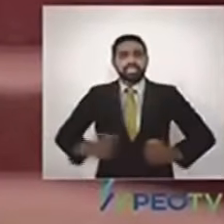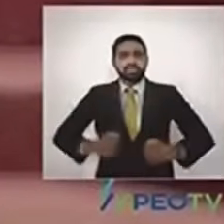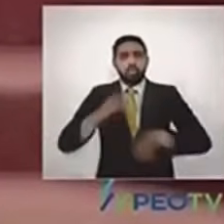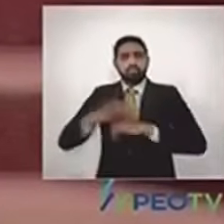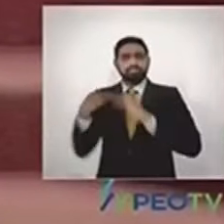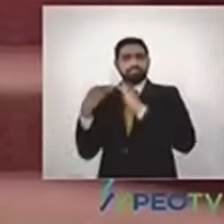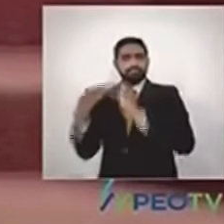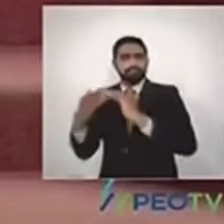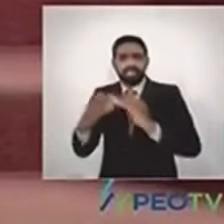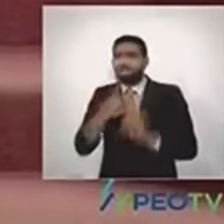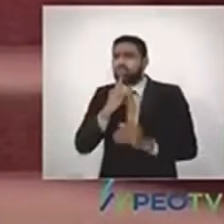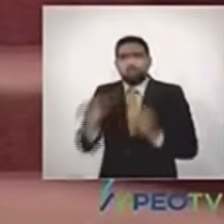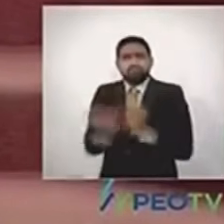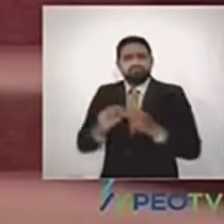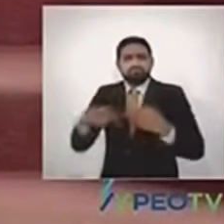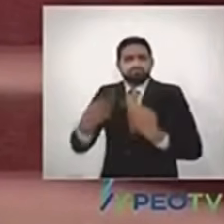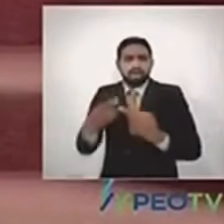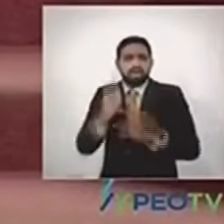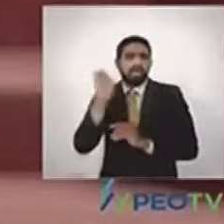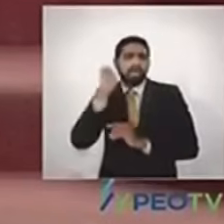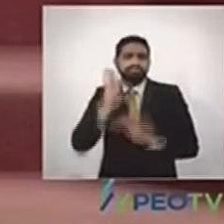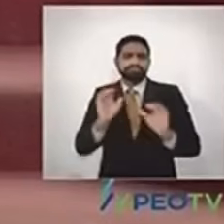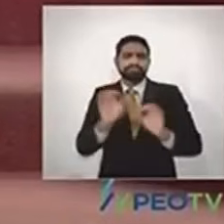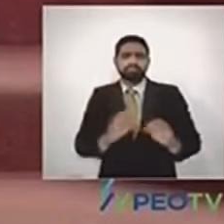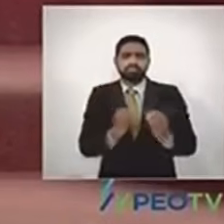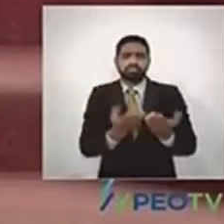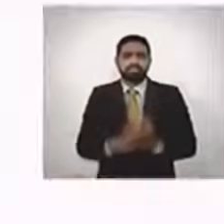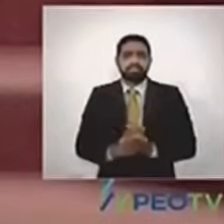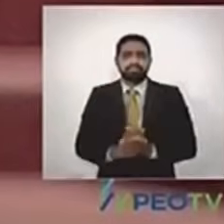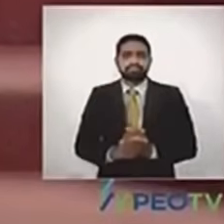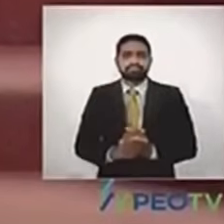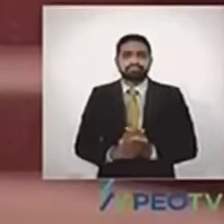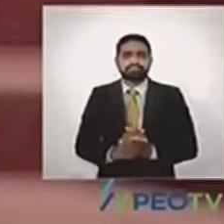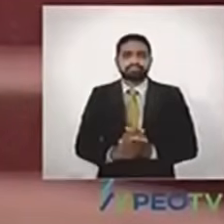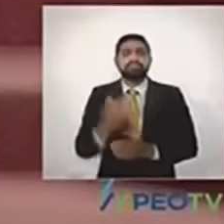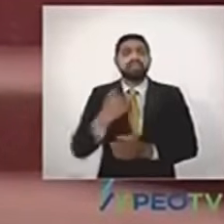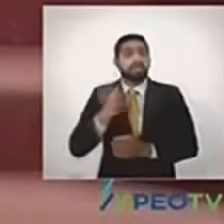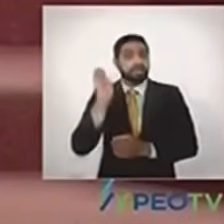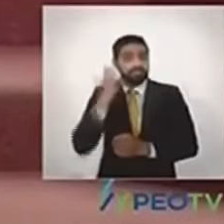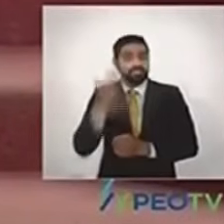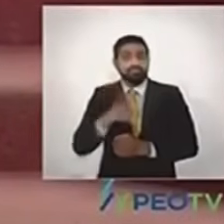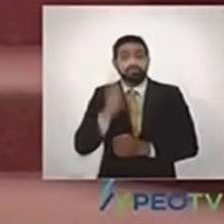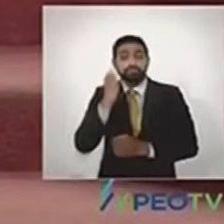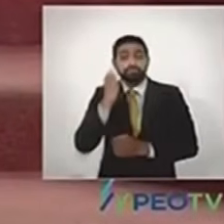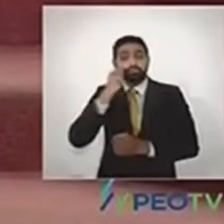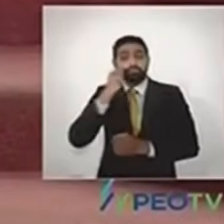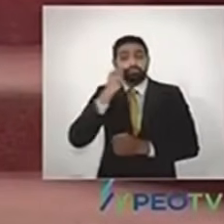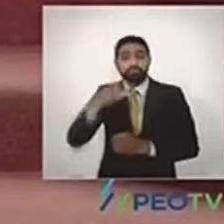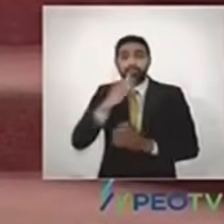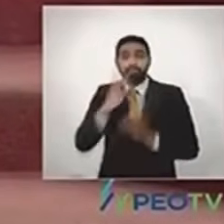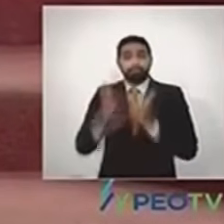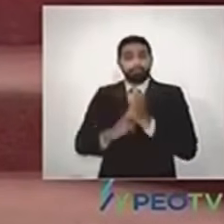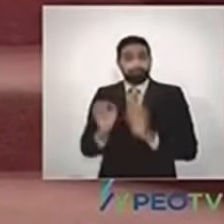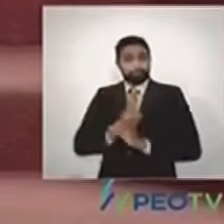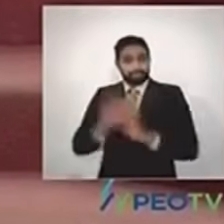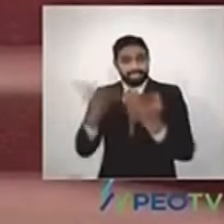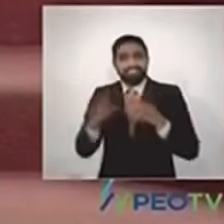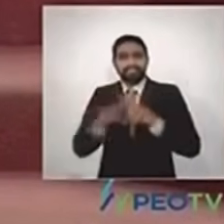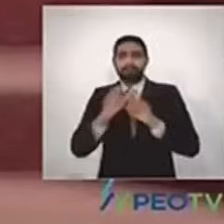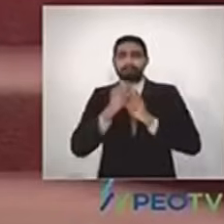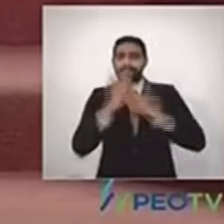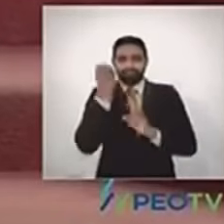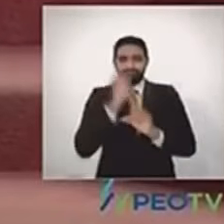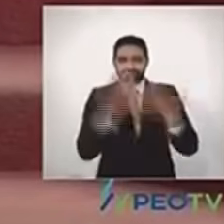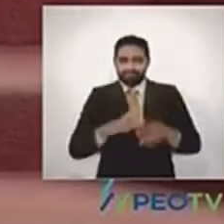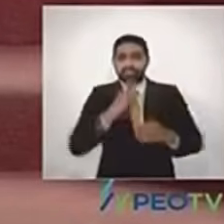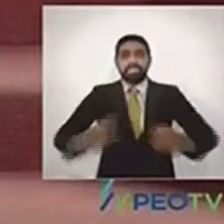තුලත් පාර්ලිමේන්තුවේ කීප තැනක කීප දෙනෙක් කියනවා. I heard people saying on media and in parliament that the new kidney hospital in Polonnaruwa will no longer